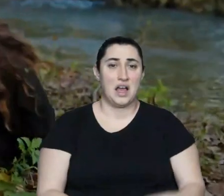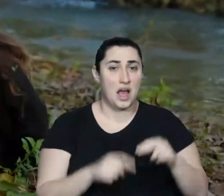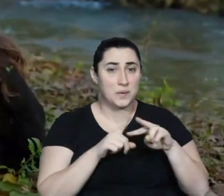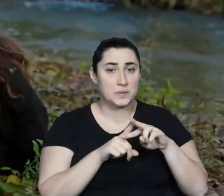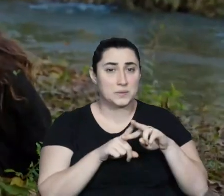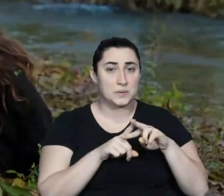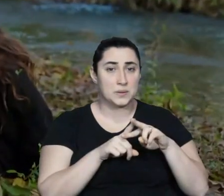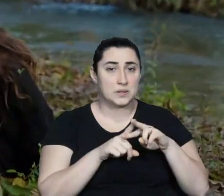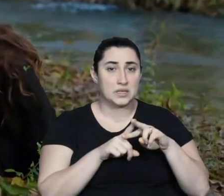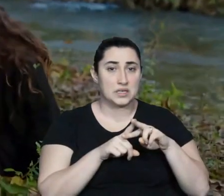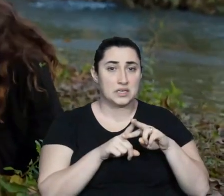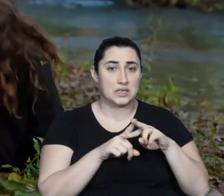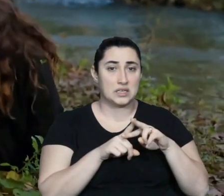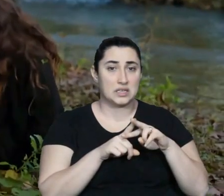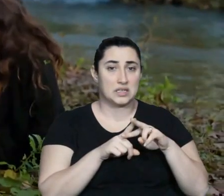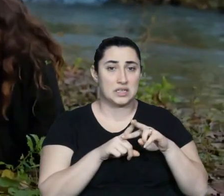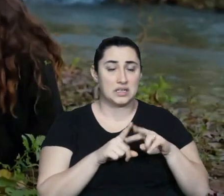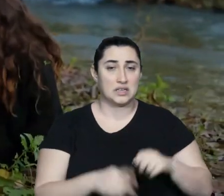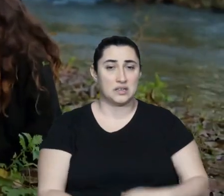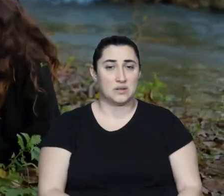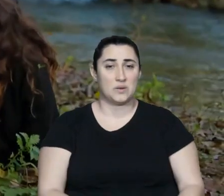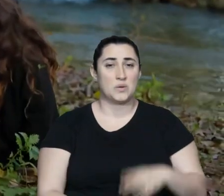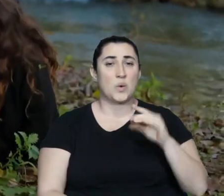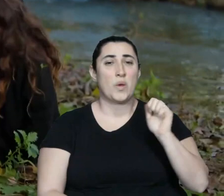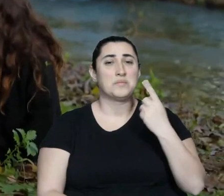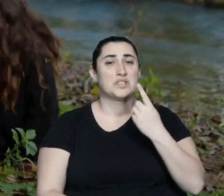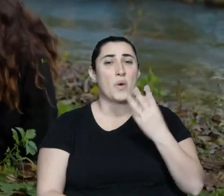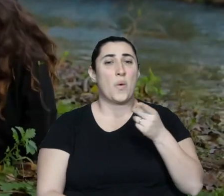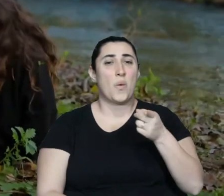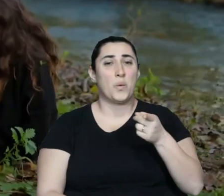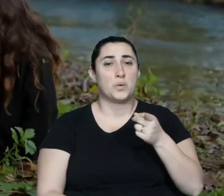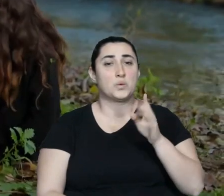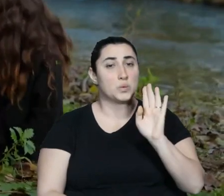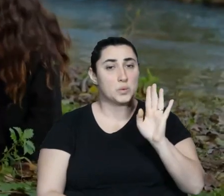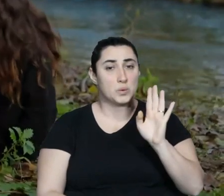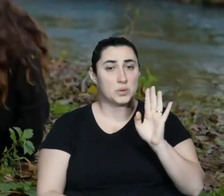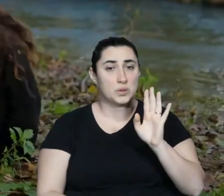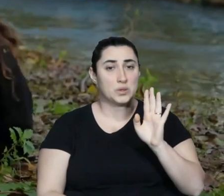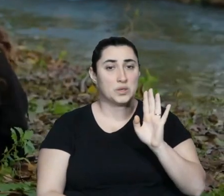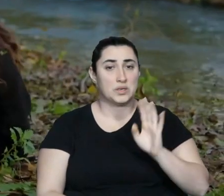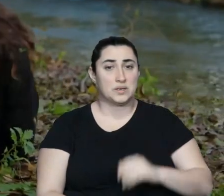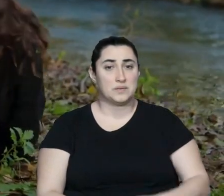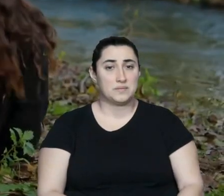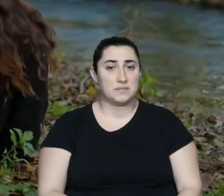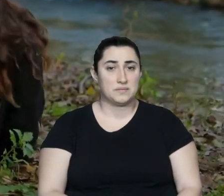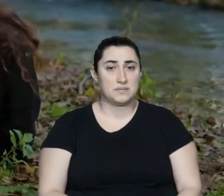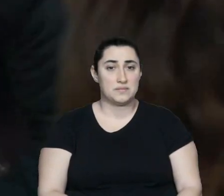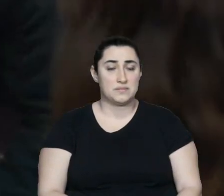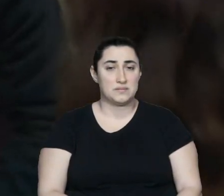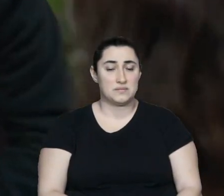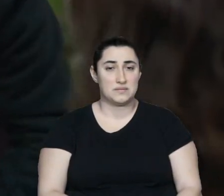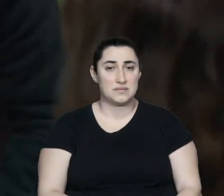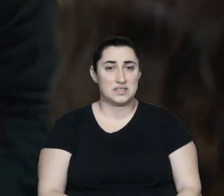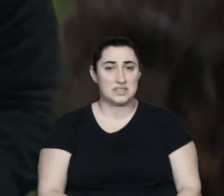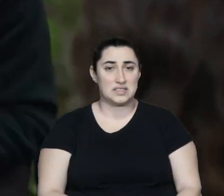Aysu. Ay dur. Dur çok önemli bir şey vurdu. Botunu çıkardı. Aysu ince muz